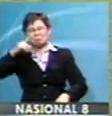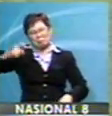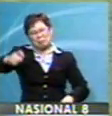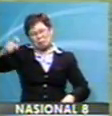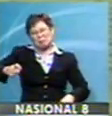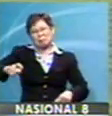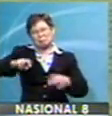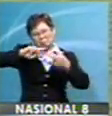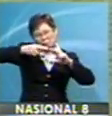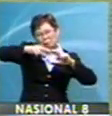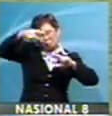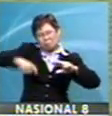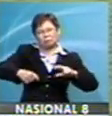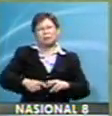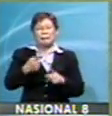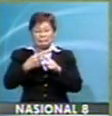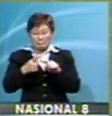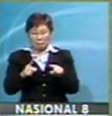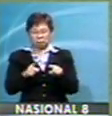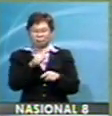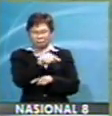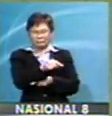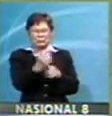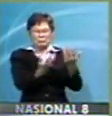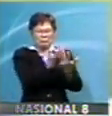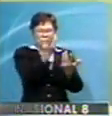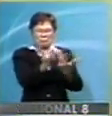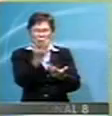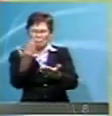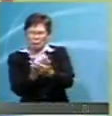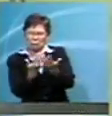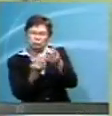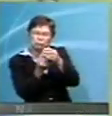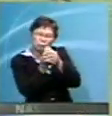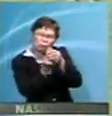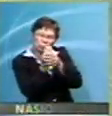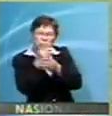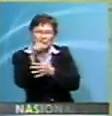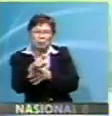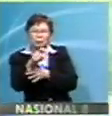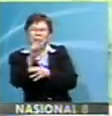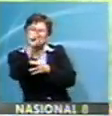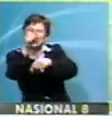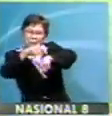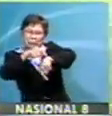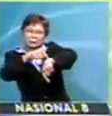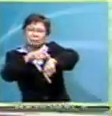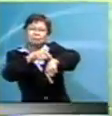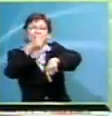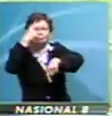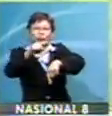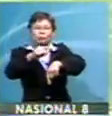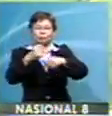mlukan pemulihan malah keadaan rumput yang baru tumbuh masih memerlukan sedikit masa lagi